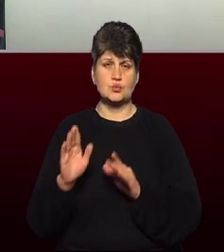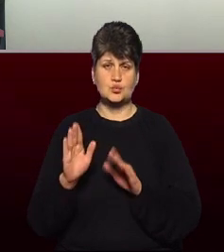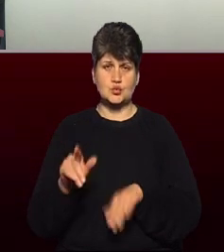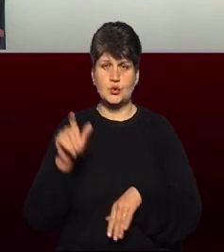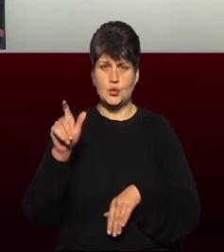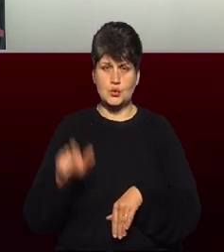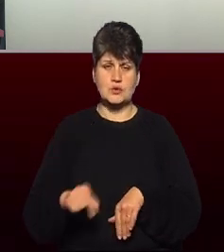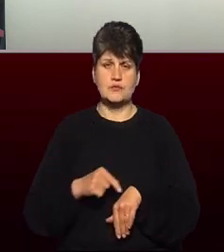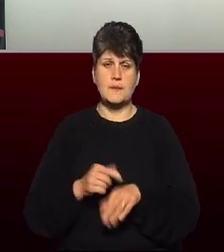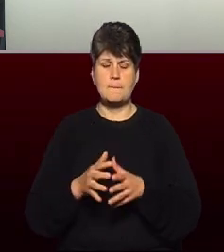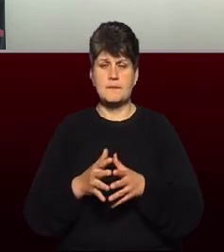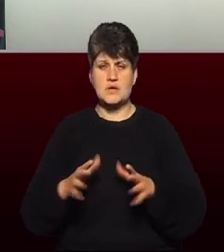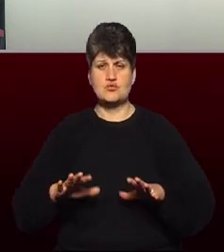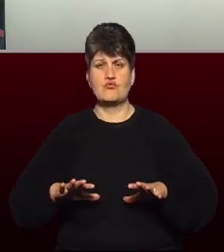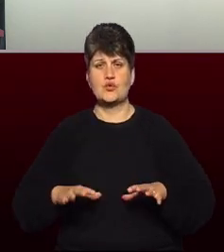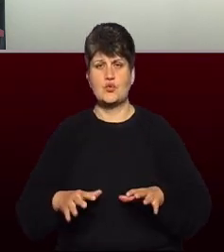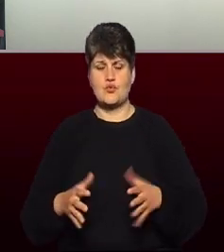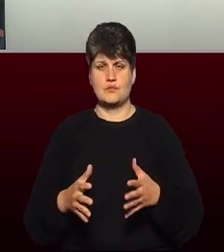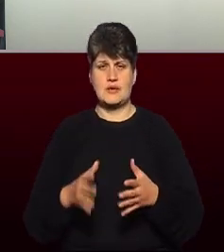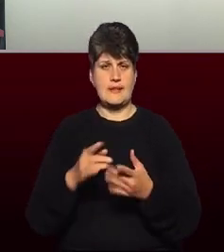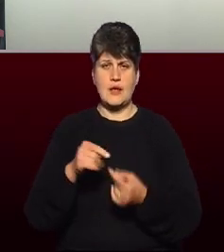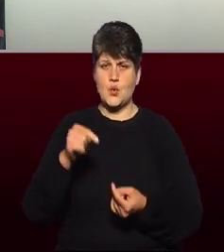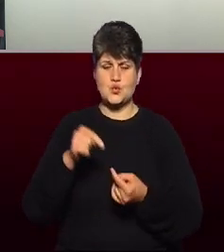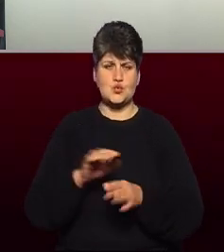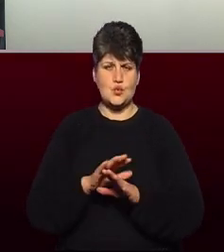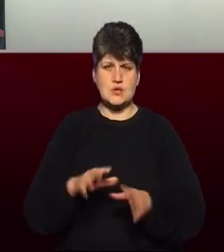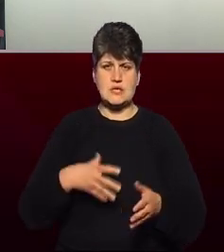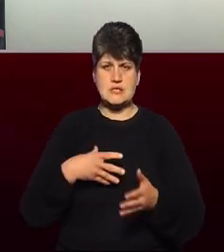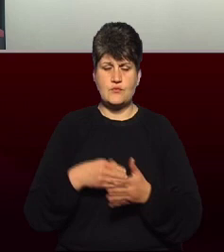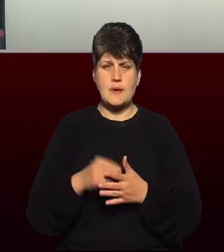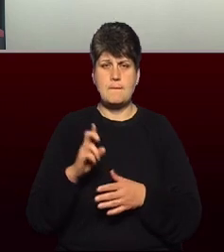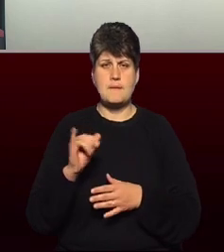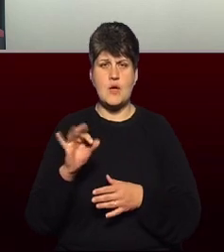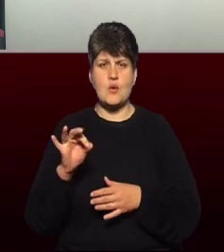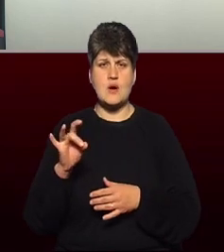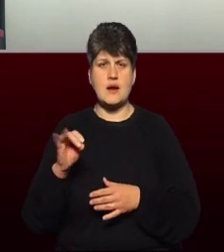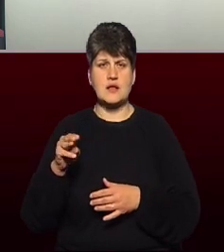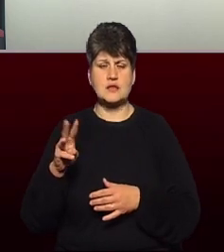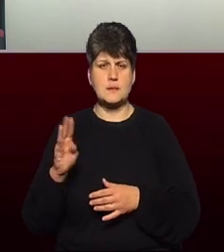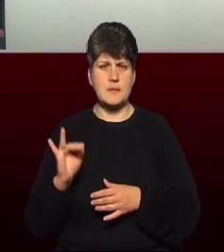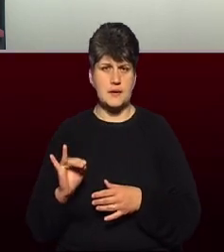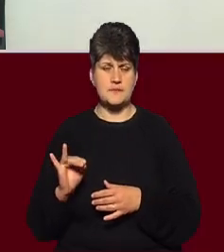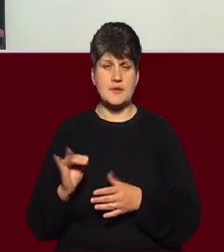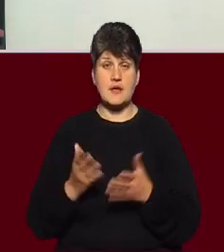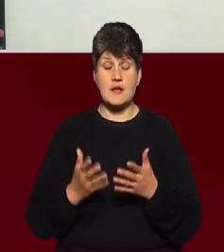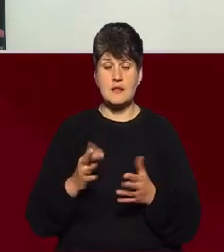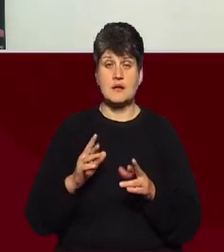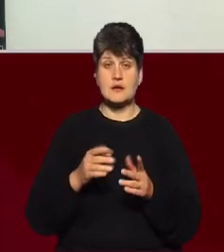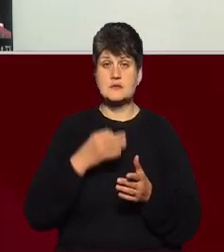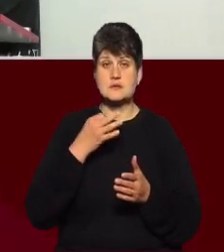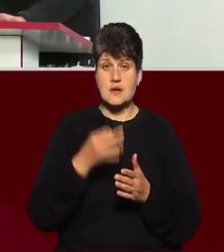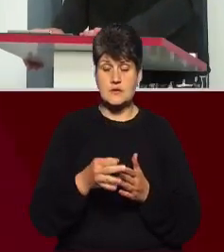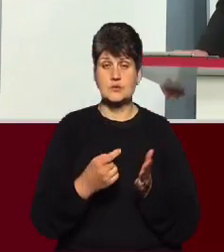втомлюваність, десь неузгодженість у тих своїх біоритмах, але зрештою, як доведено, і це питання, в принципі,